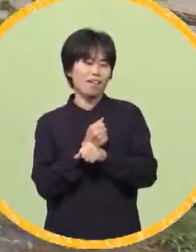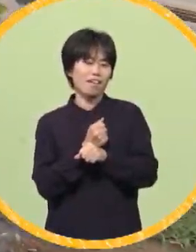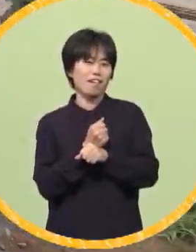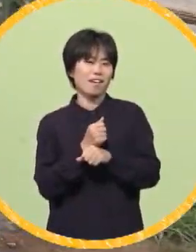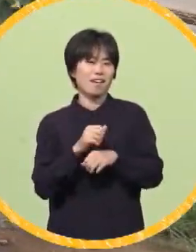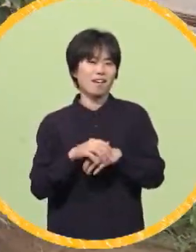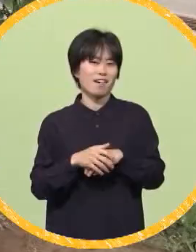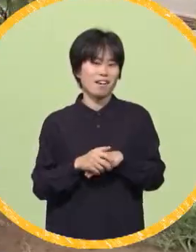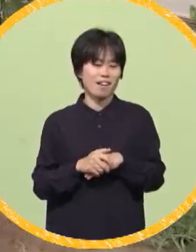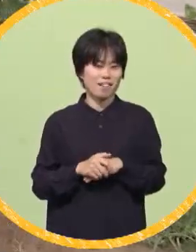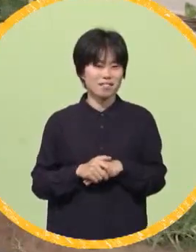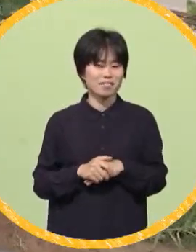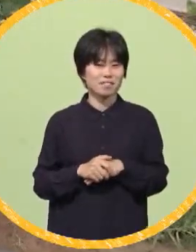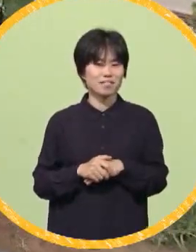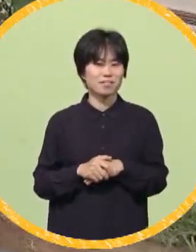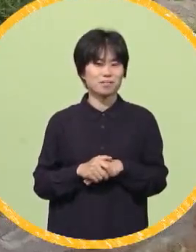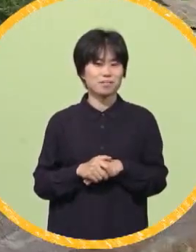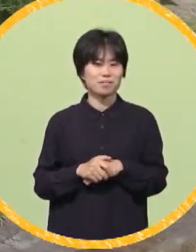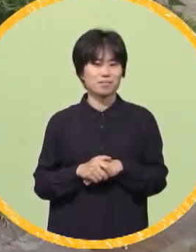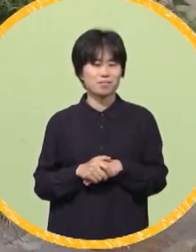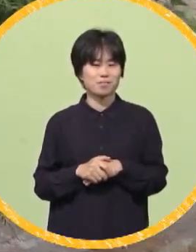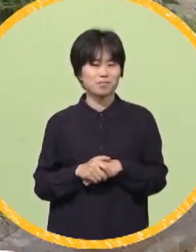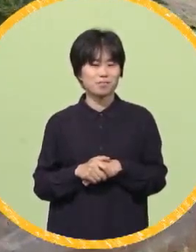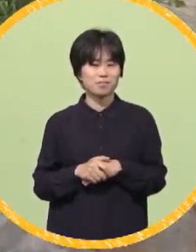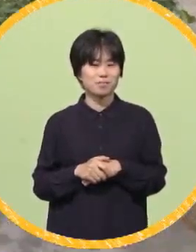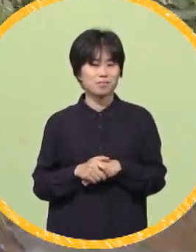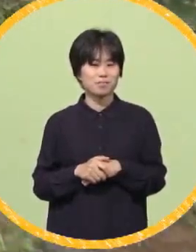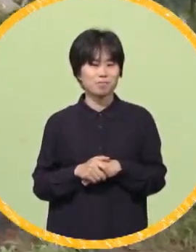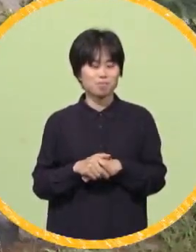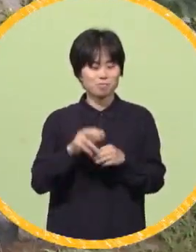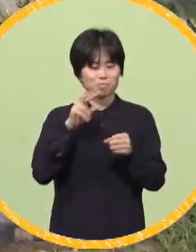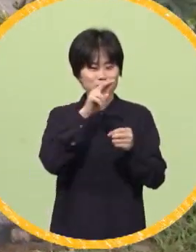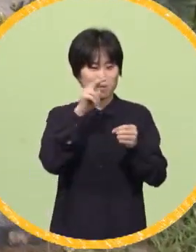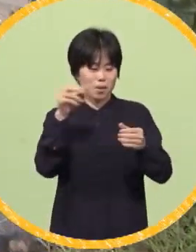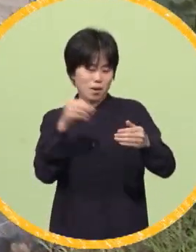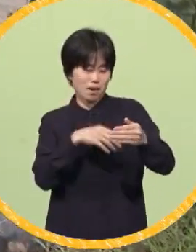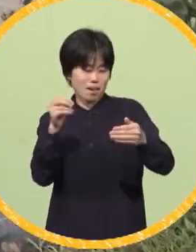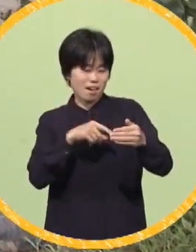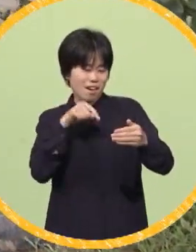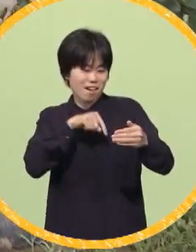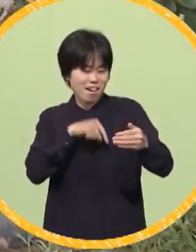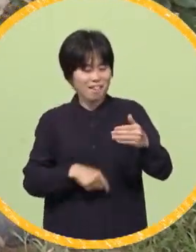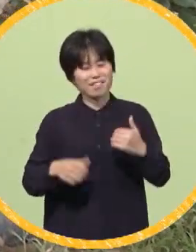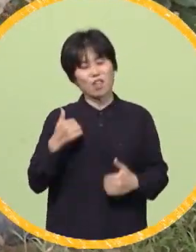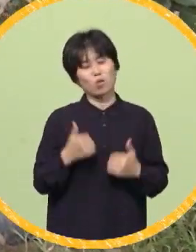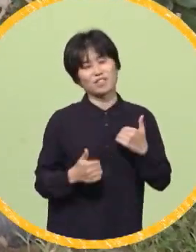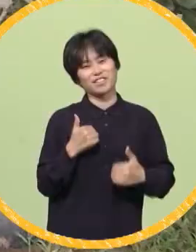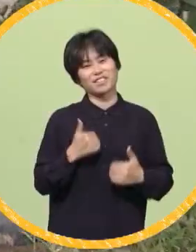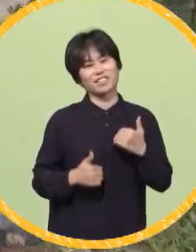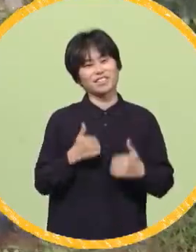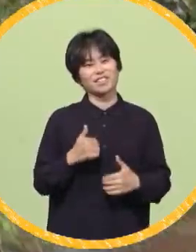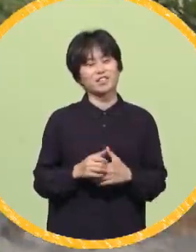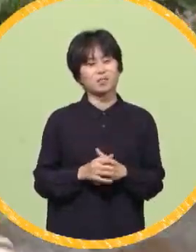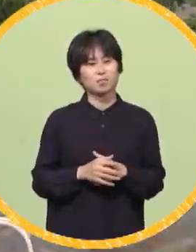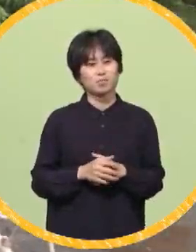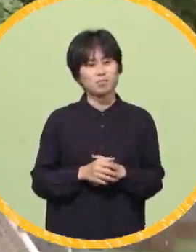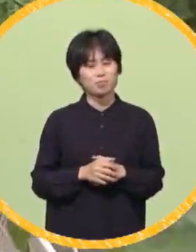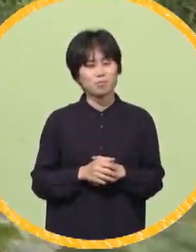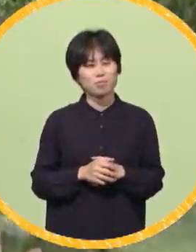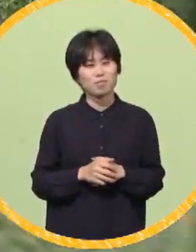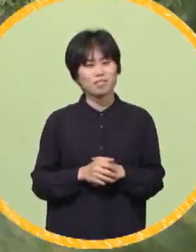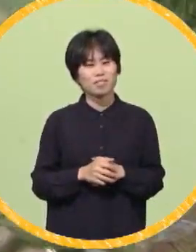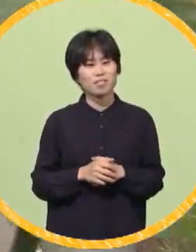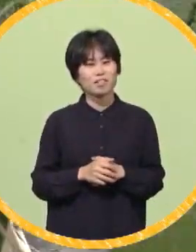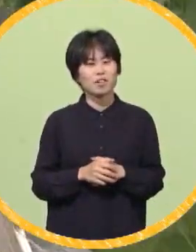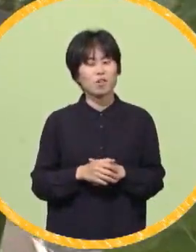っとはちょっと大 変。あ、そうなんですね。いっぱい取れると 楽しい。 楽しい。そうなんですね。いや、でもすご